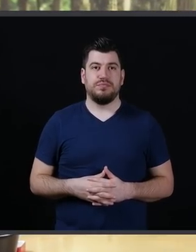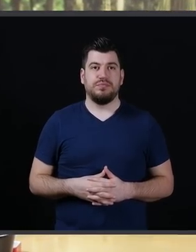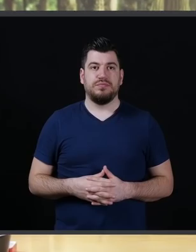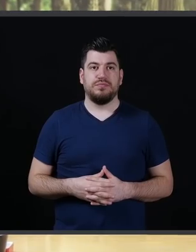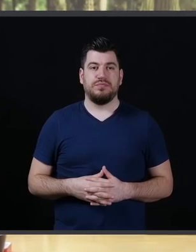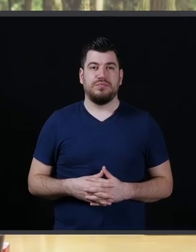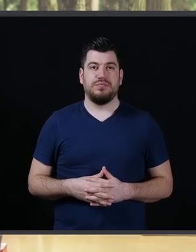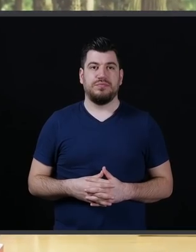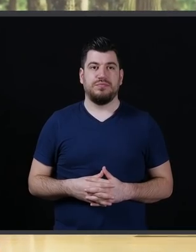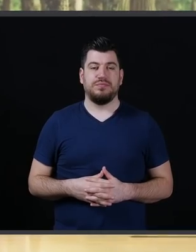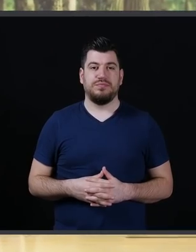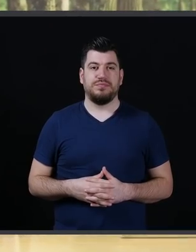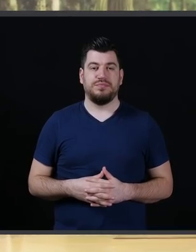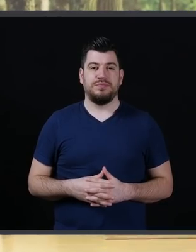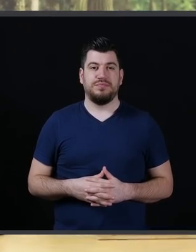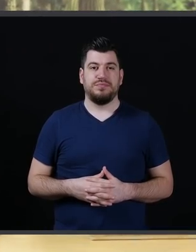Δεν μπορεί να γυρίσω άλλο